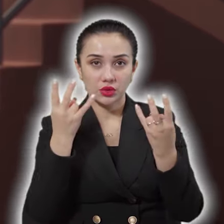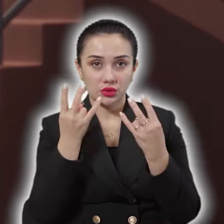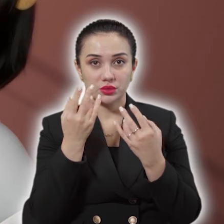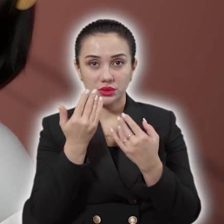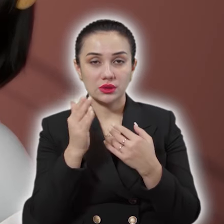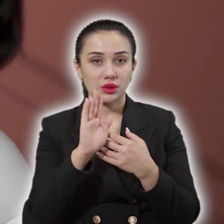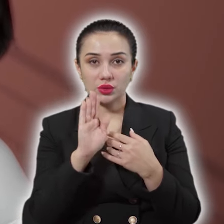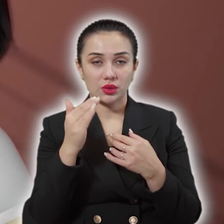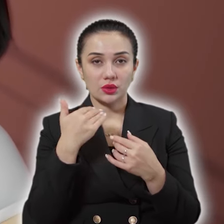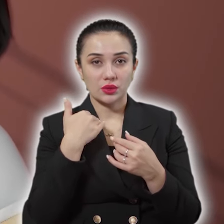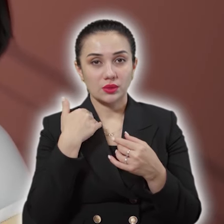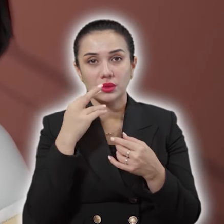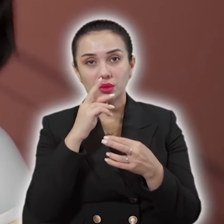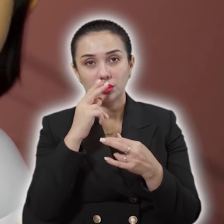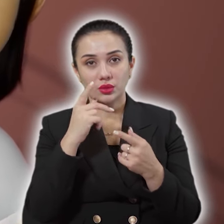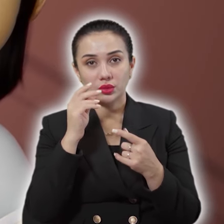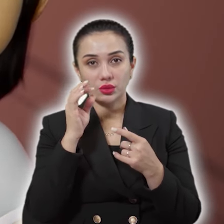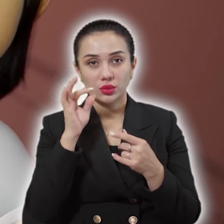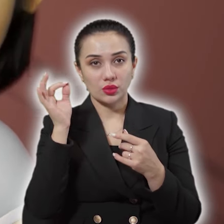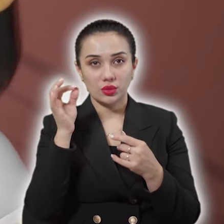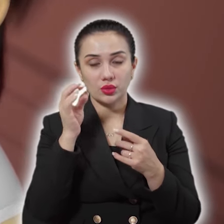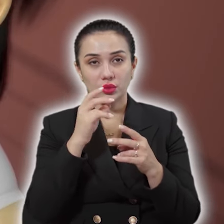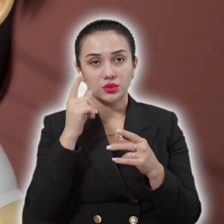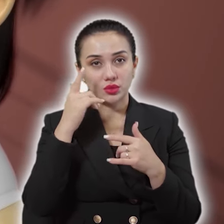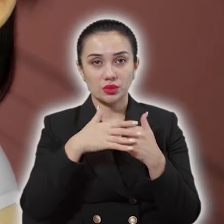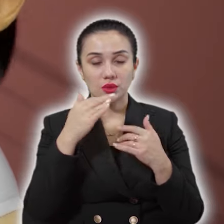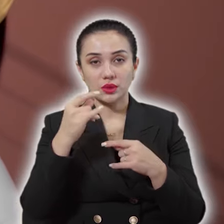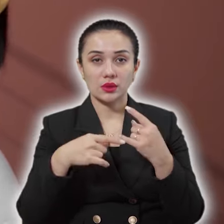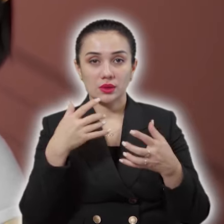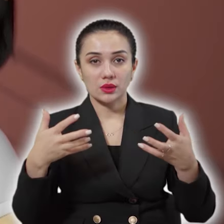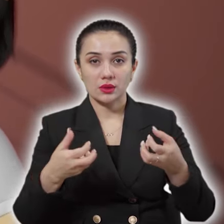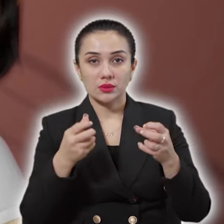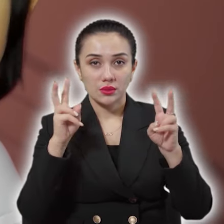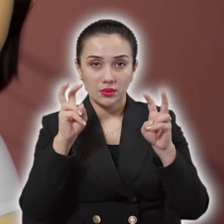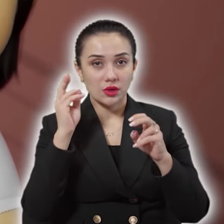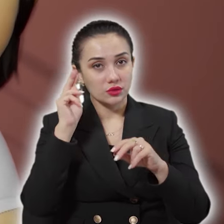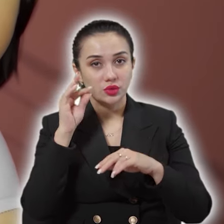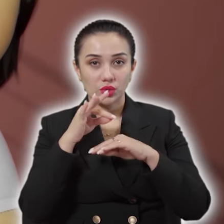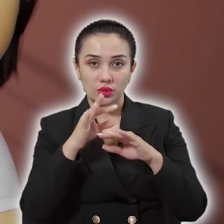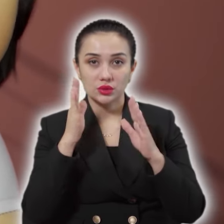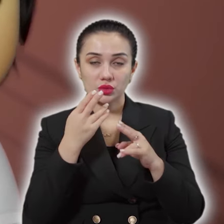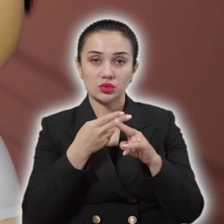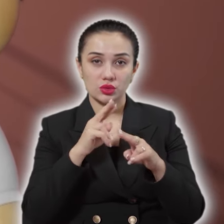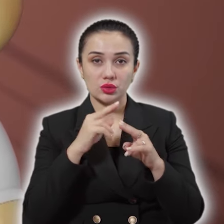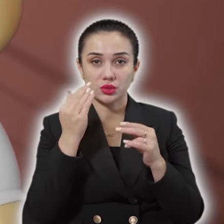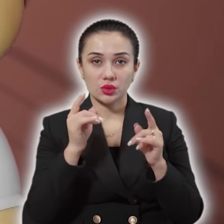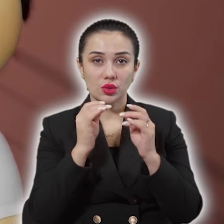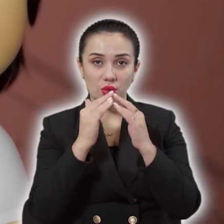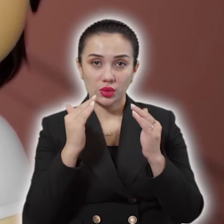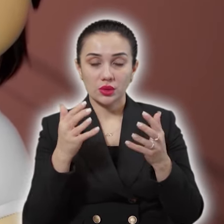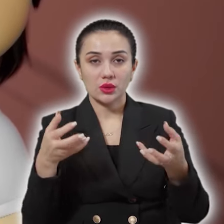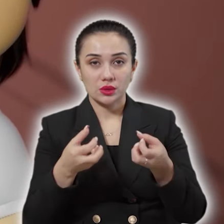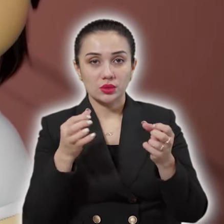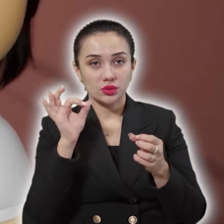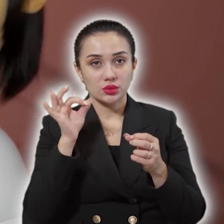kerakmi? Yo'q, men noto'g'ri tushunibman. Ustoz keyingi darsda xamir qorish mavzusini o'tamiz. Shuning uchun uylaringda